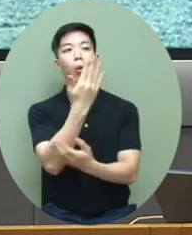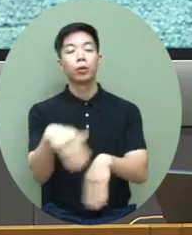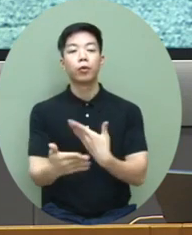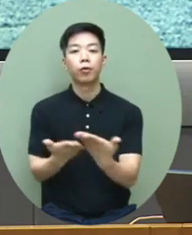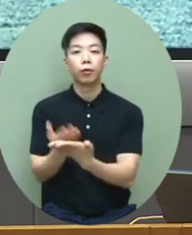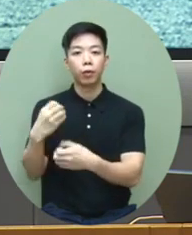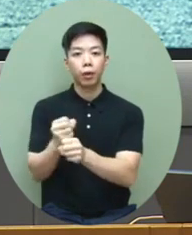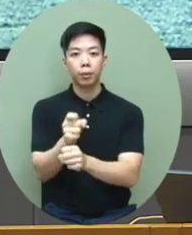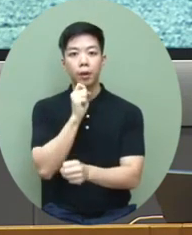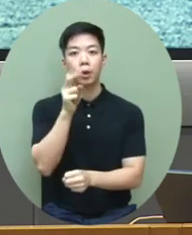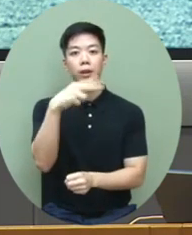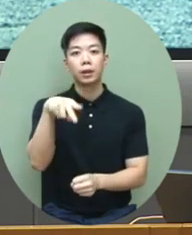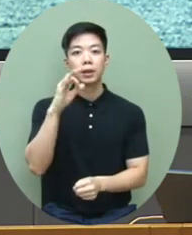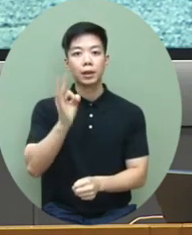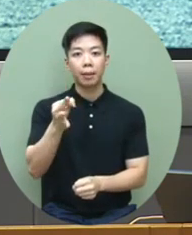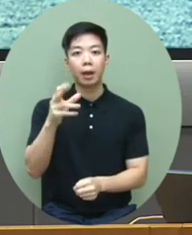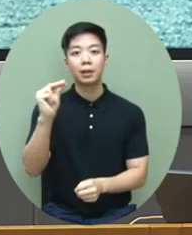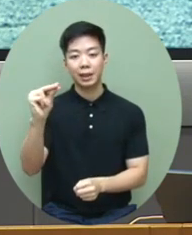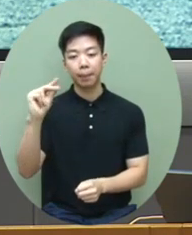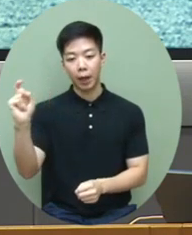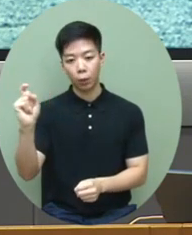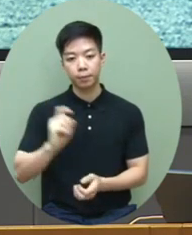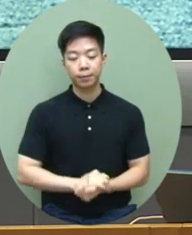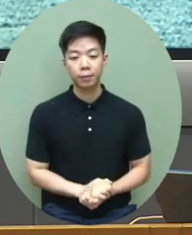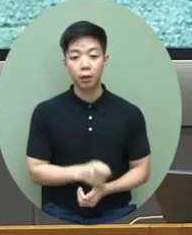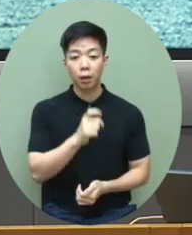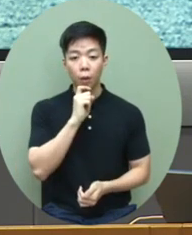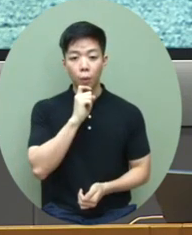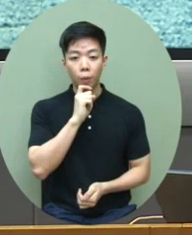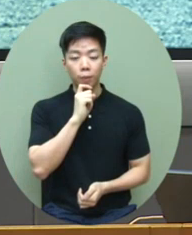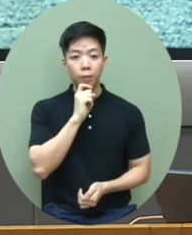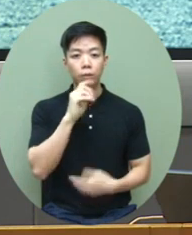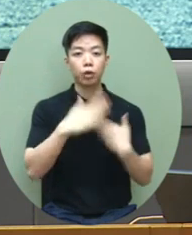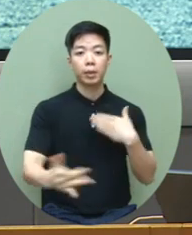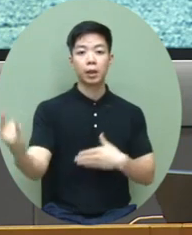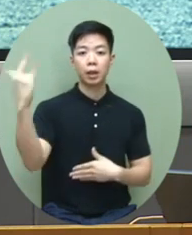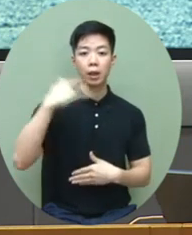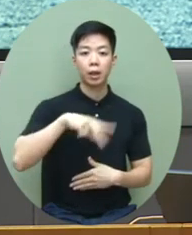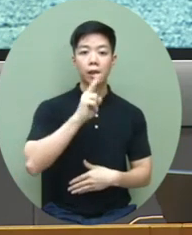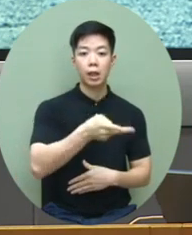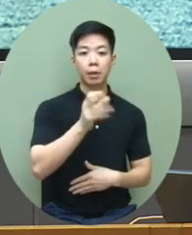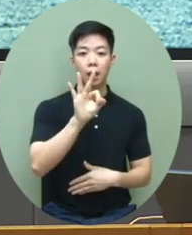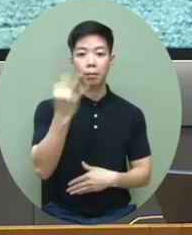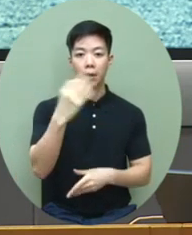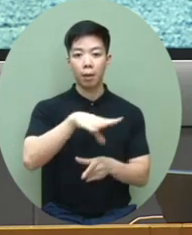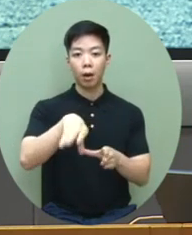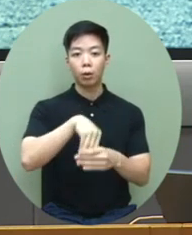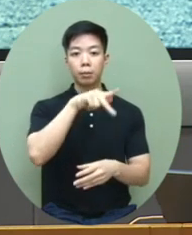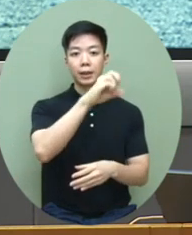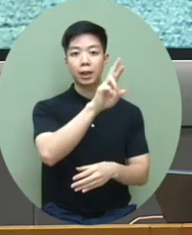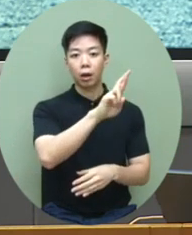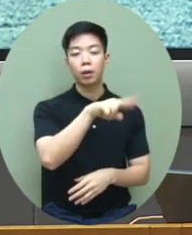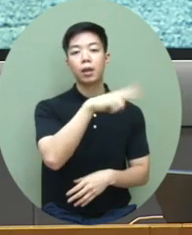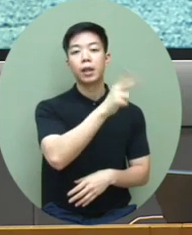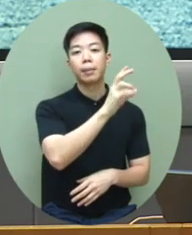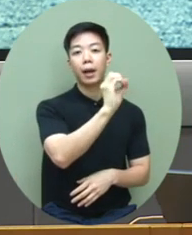案是2379宗。另外我們有233宗輸入個案，包括核酸檢測206